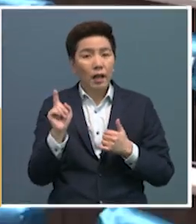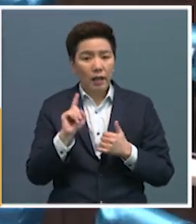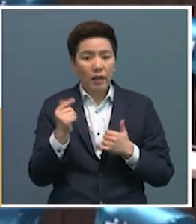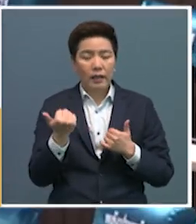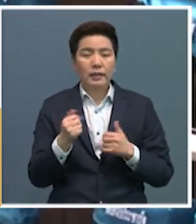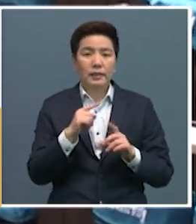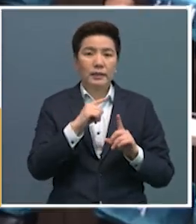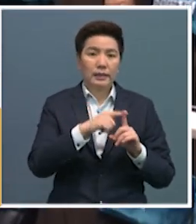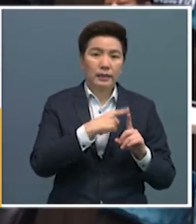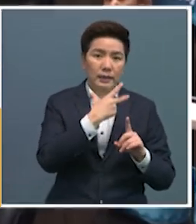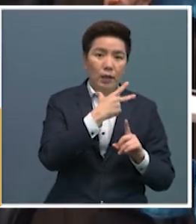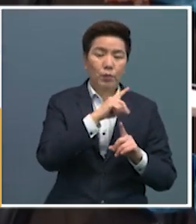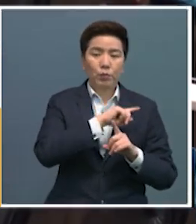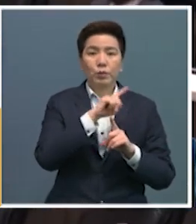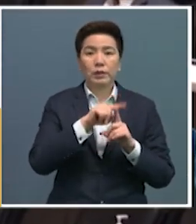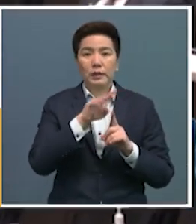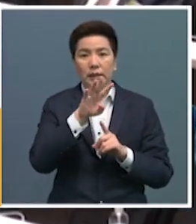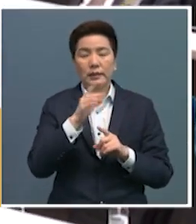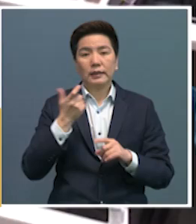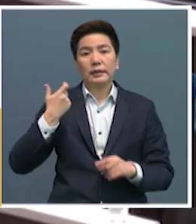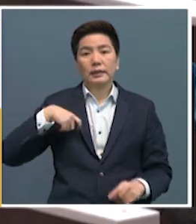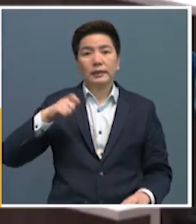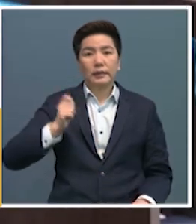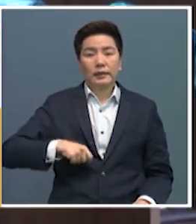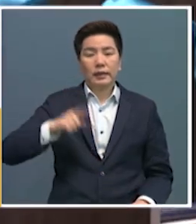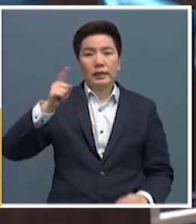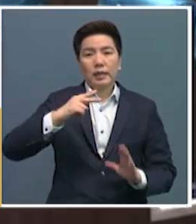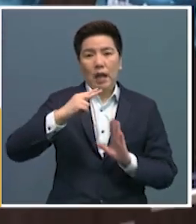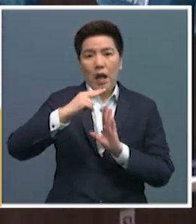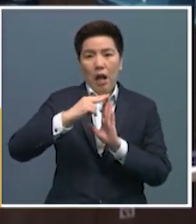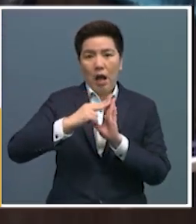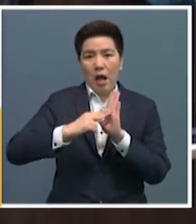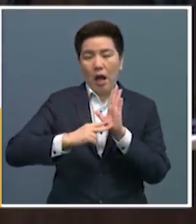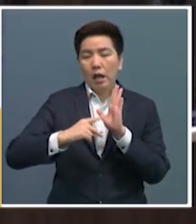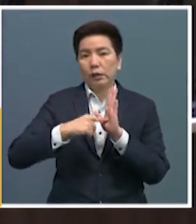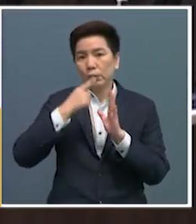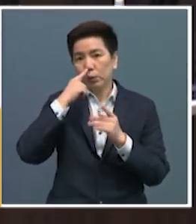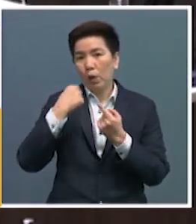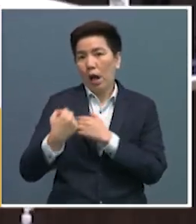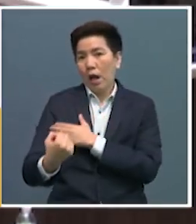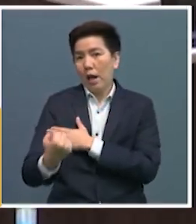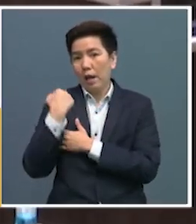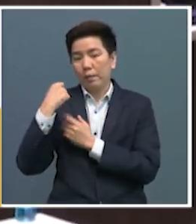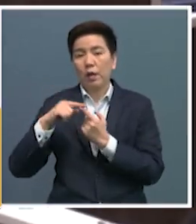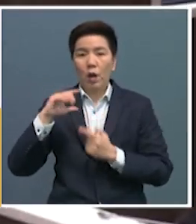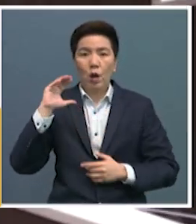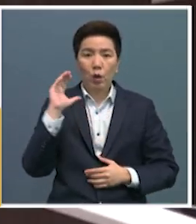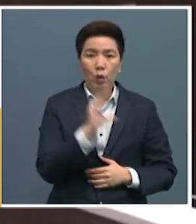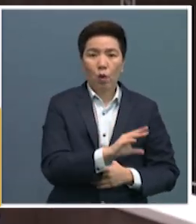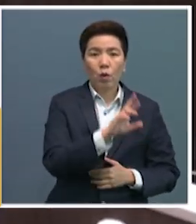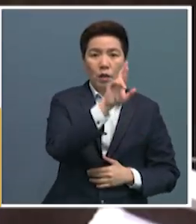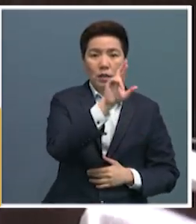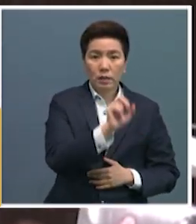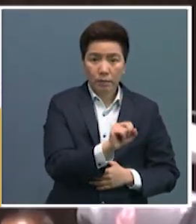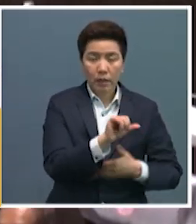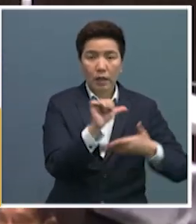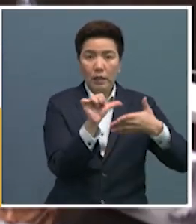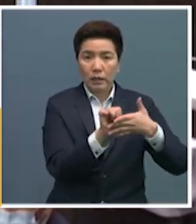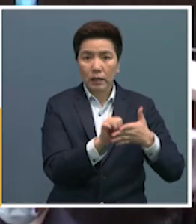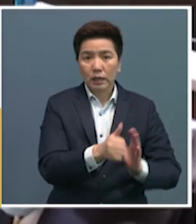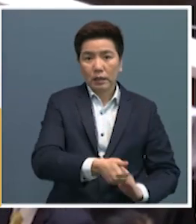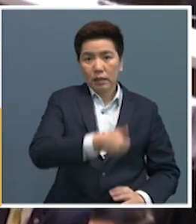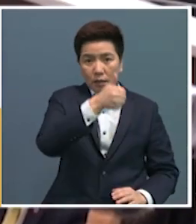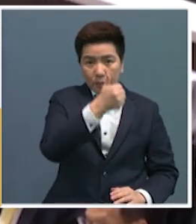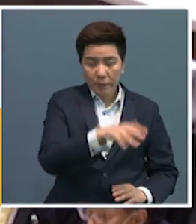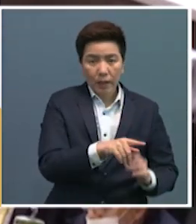4มีนาคมนี้ทางศาลรัฐธรรมนูญเขาจะอ่านคอมมินิฉัยถึงอำนาจในการแก้ไขรัฐธรรมนูญของทางรัฐสภา